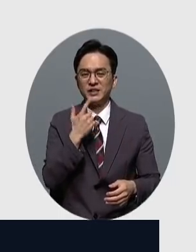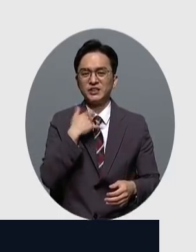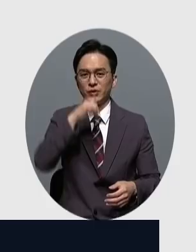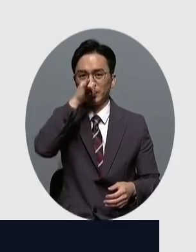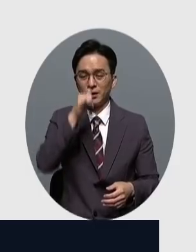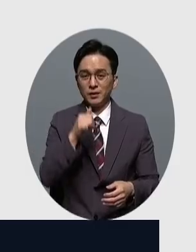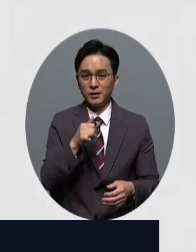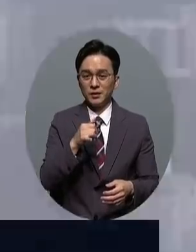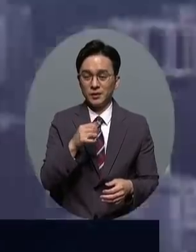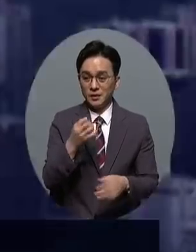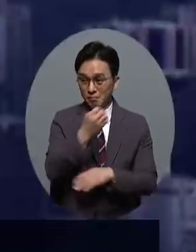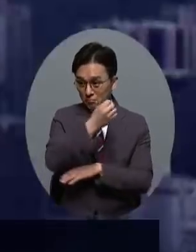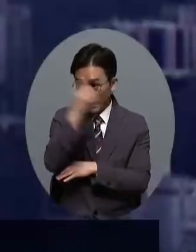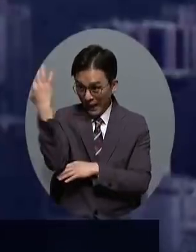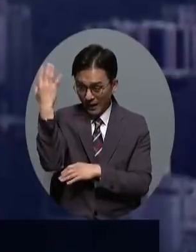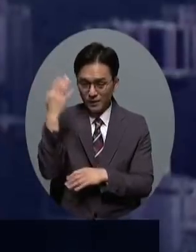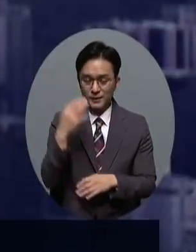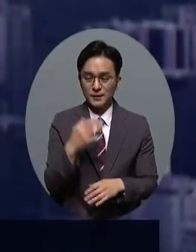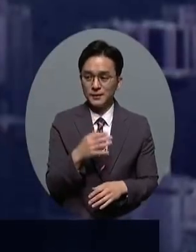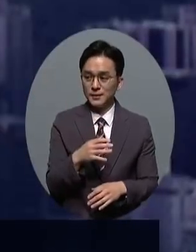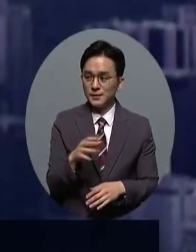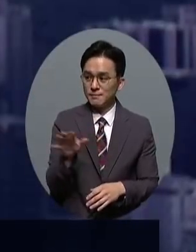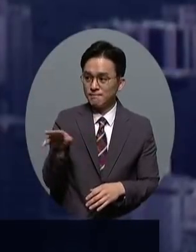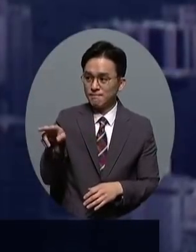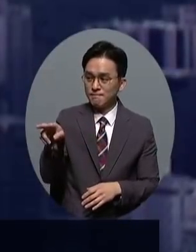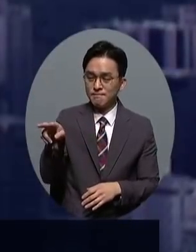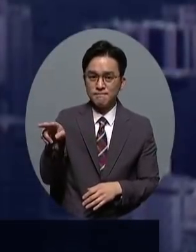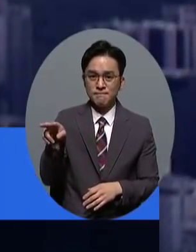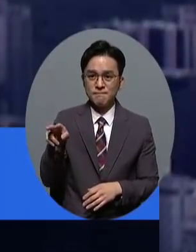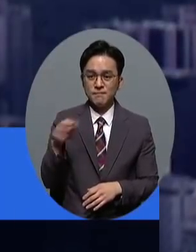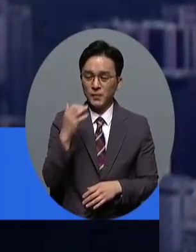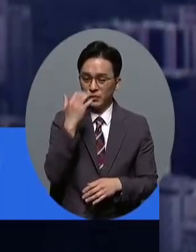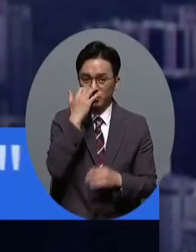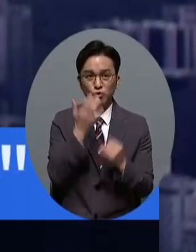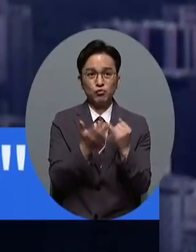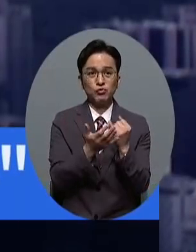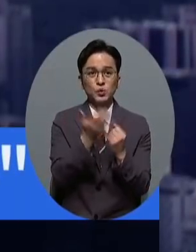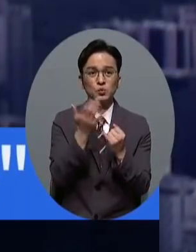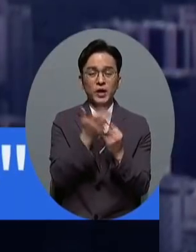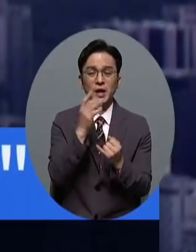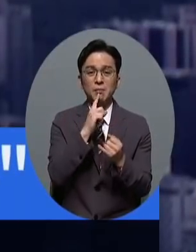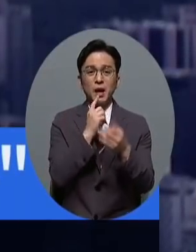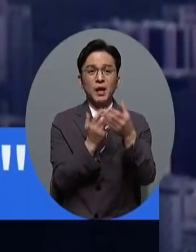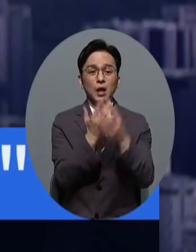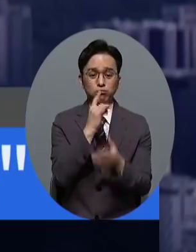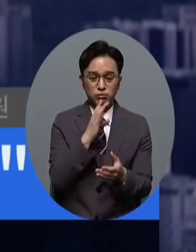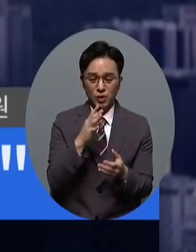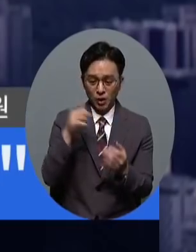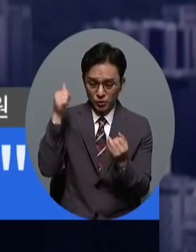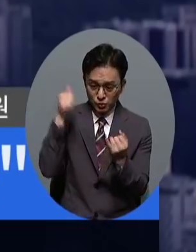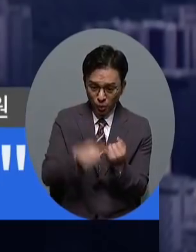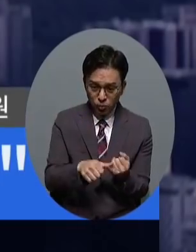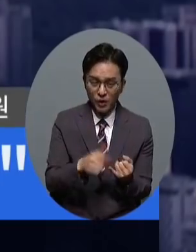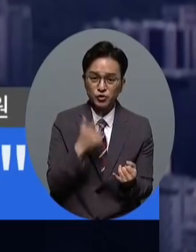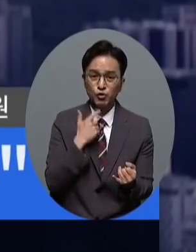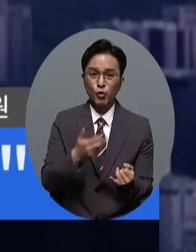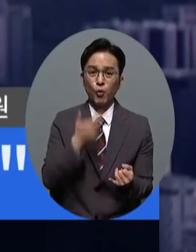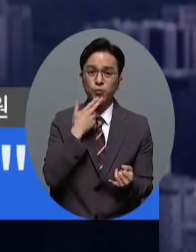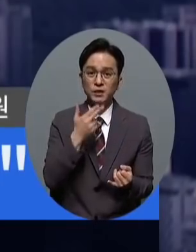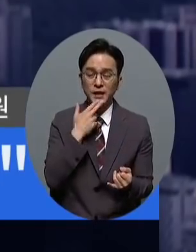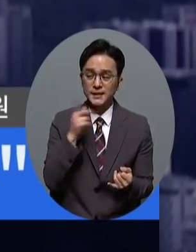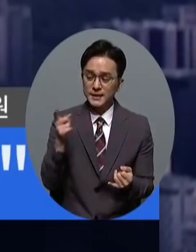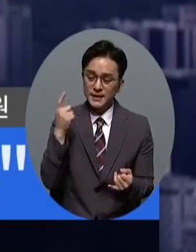진술에 따르더라도 그런데 왜 여기서 성추행과 성폭행이 나오느냐 이 부분이 거짓이고 허위다